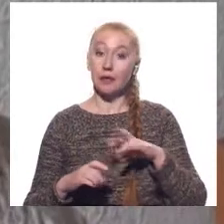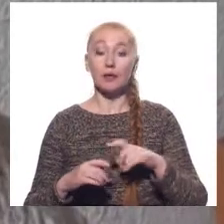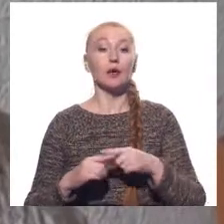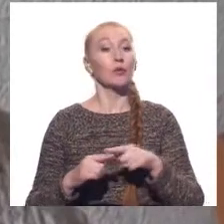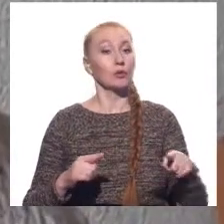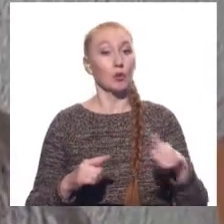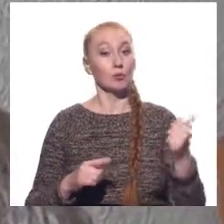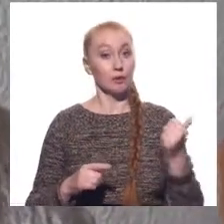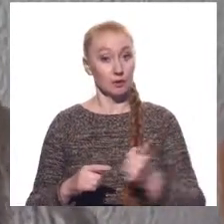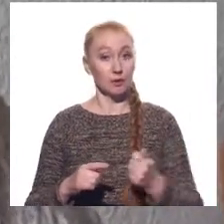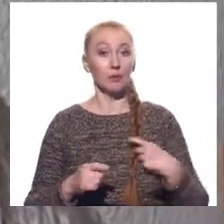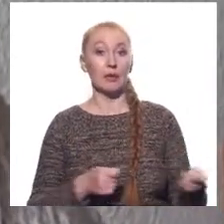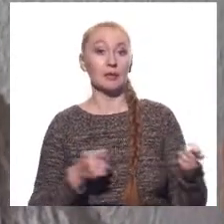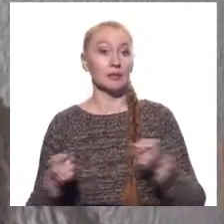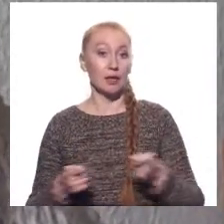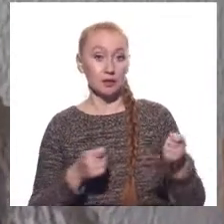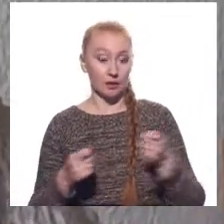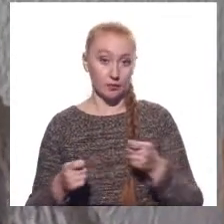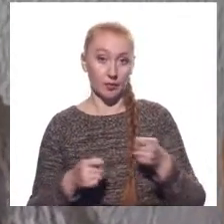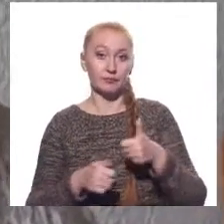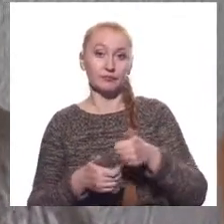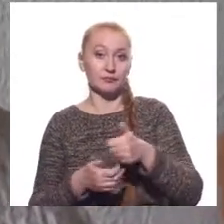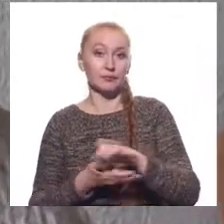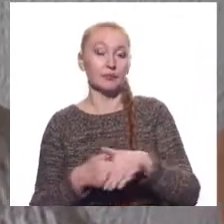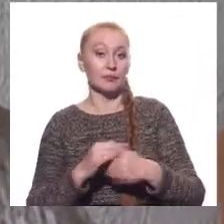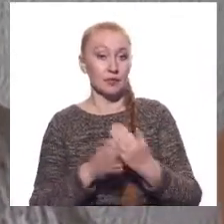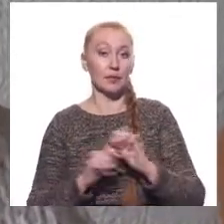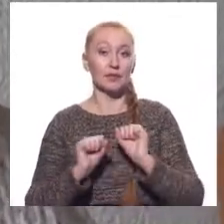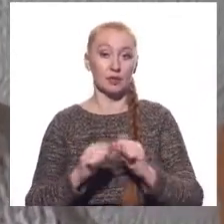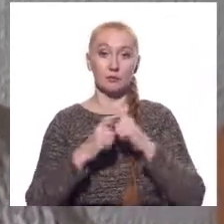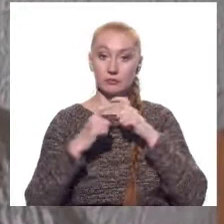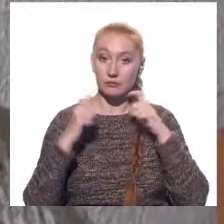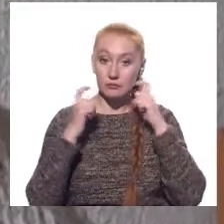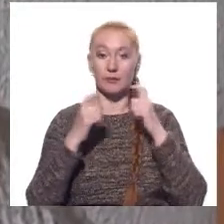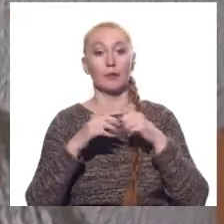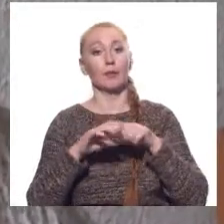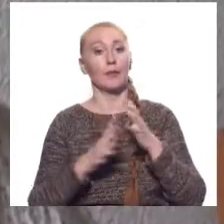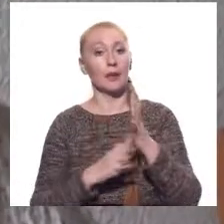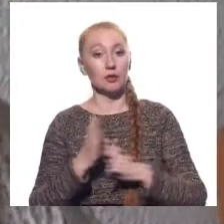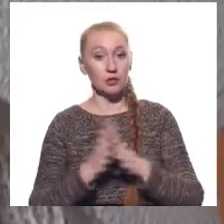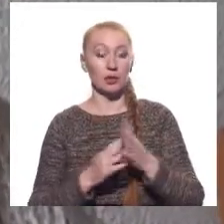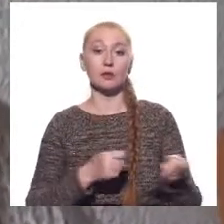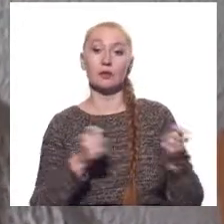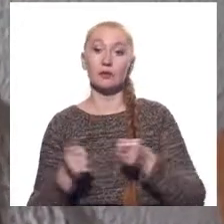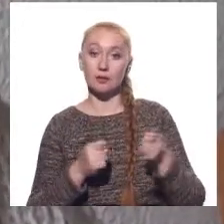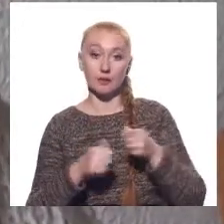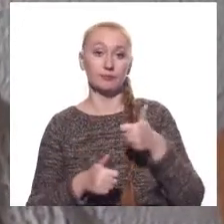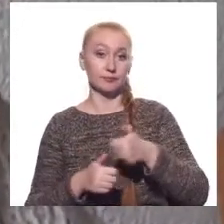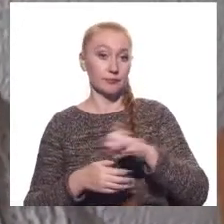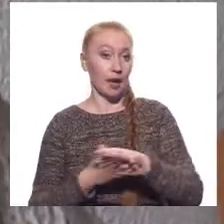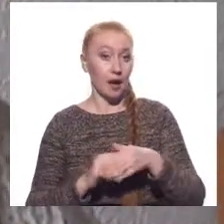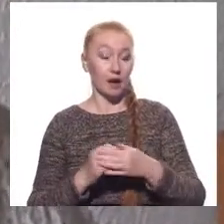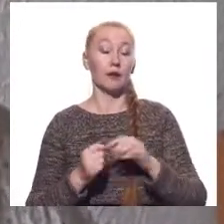тижня завозились засоби індивідуального захисту, перчатки, маски, завозились